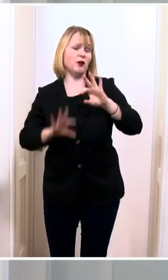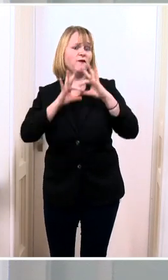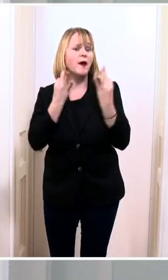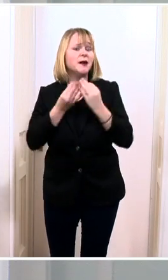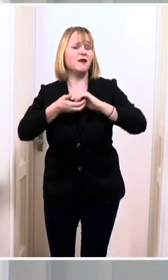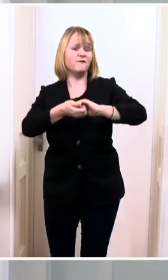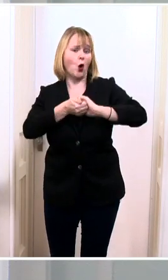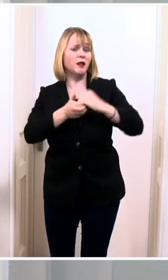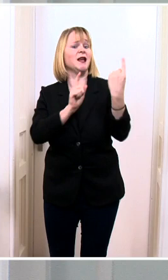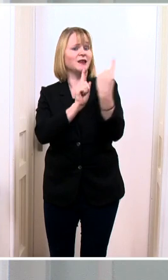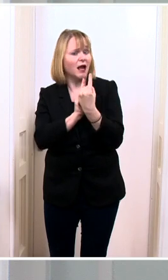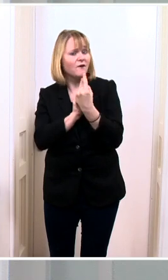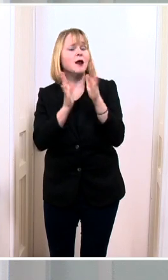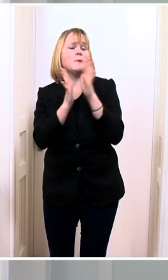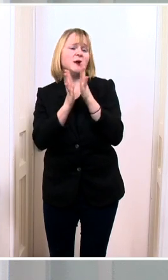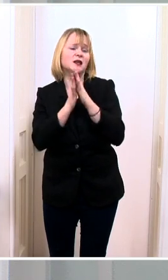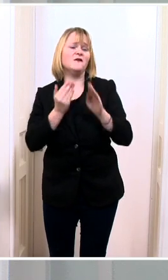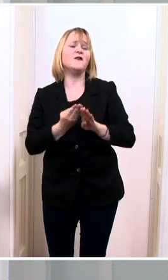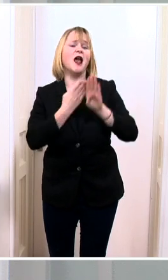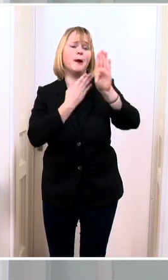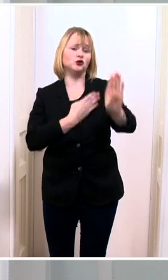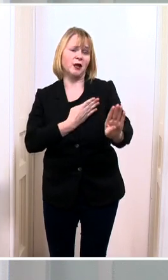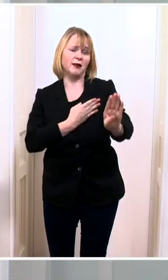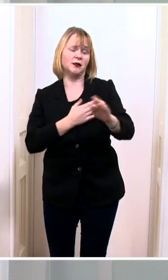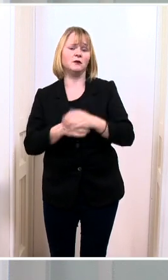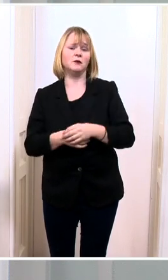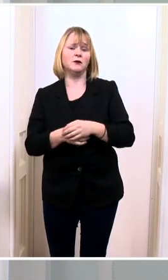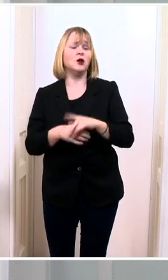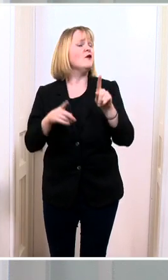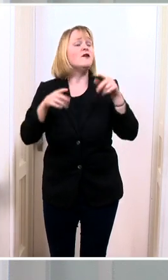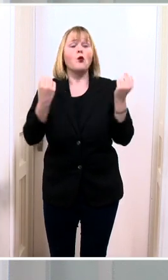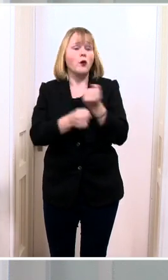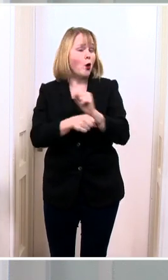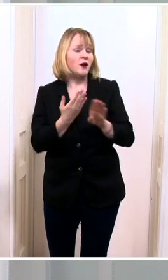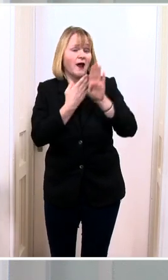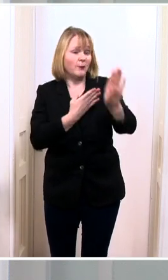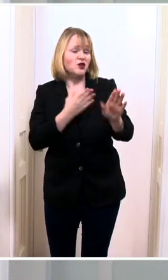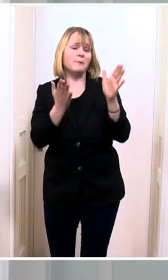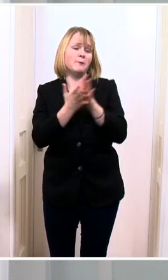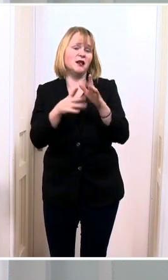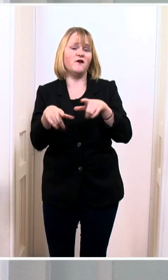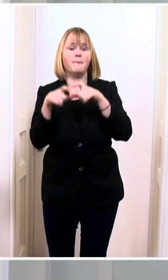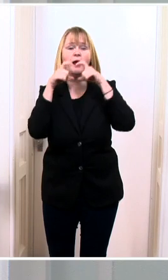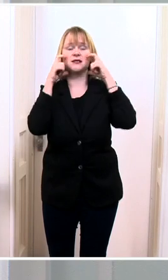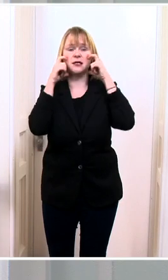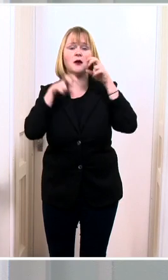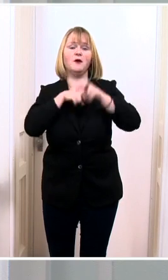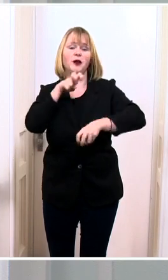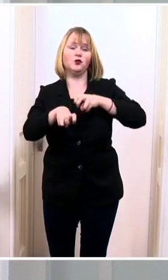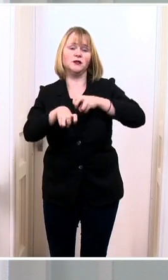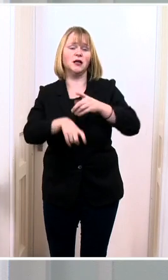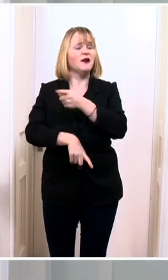bitte genügend Abstand. Und wenn das nicht möglich ist, so tragen Sie bitte eine Schutzmaske. Wir alle sind